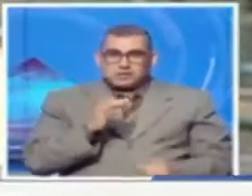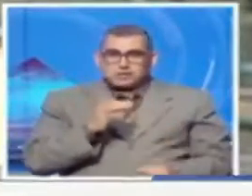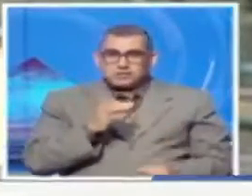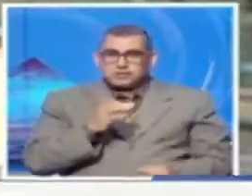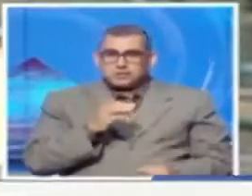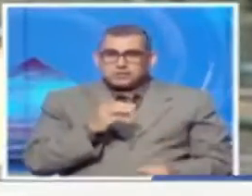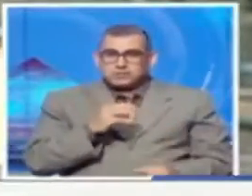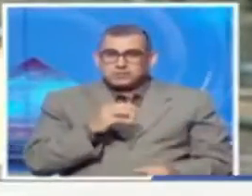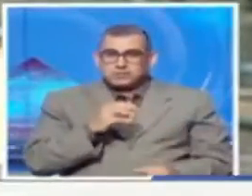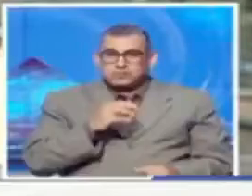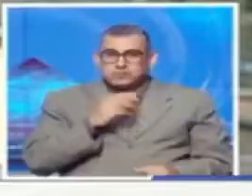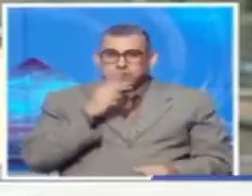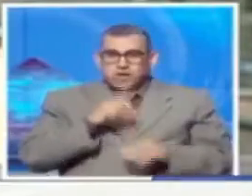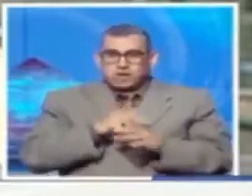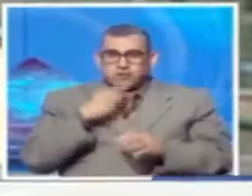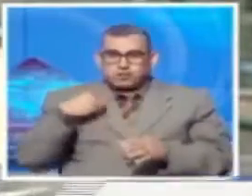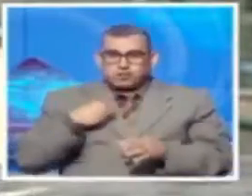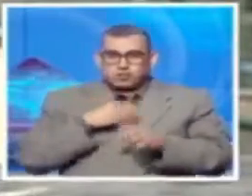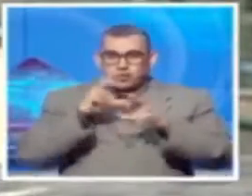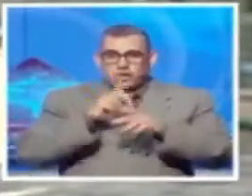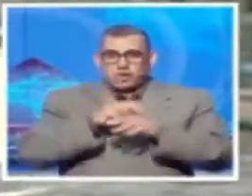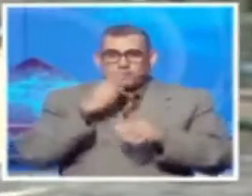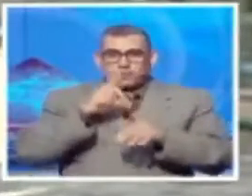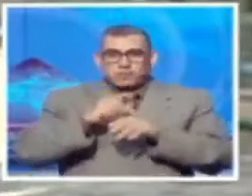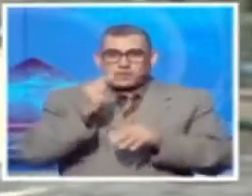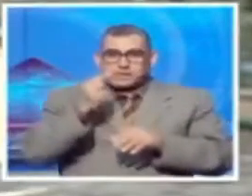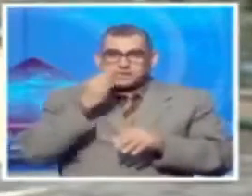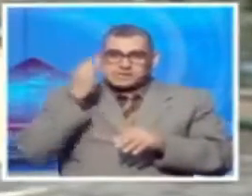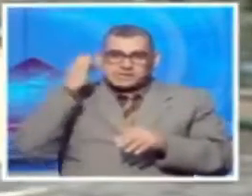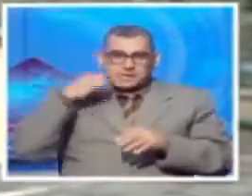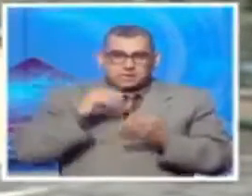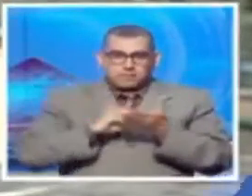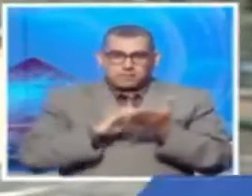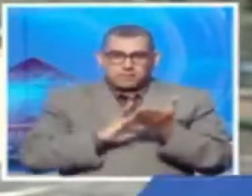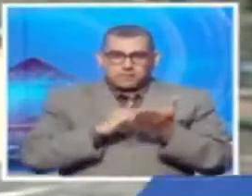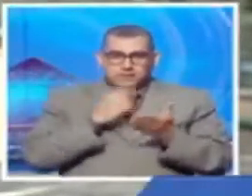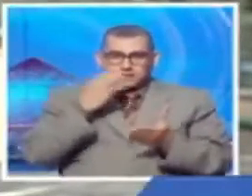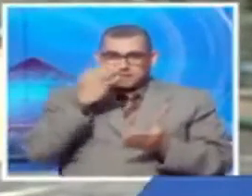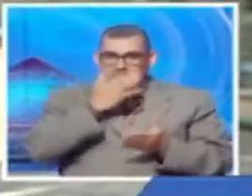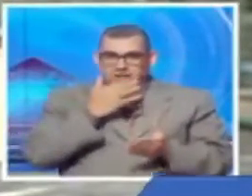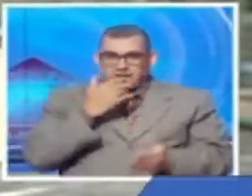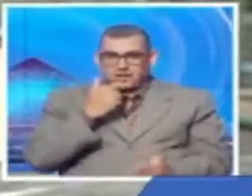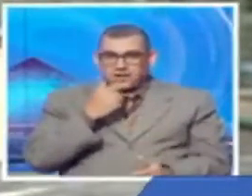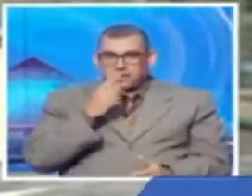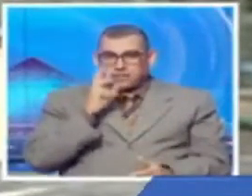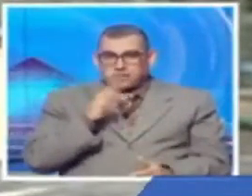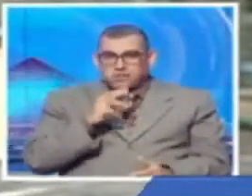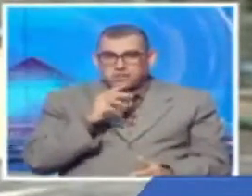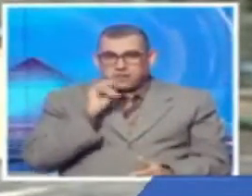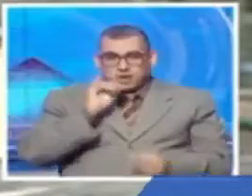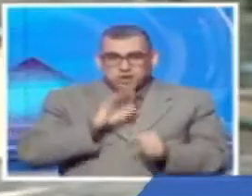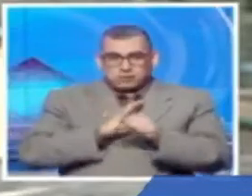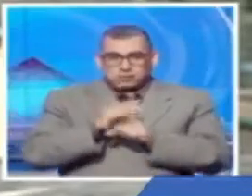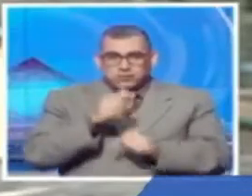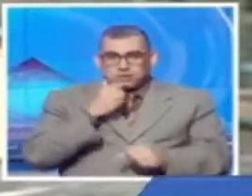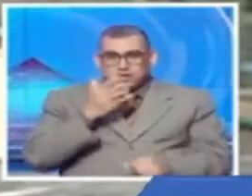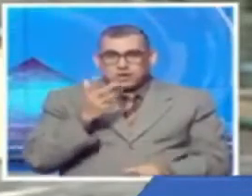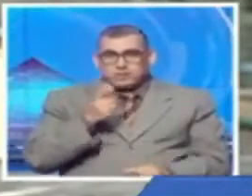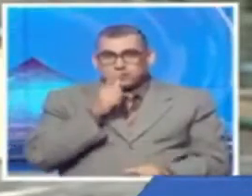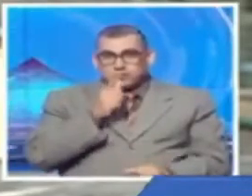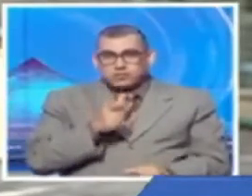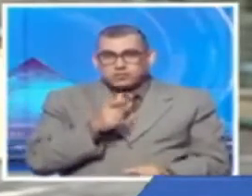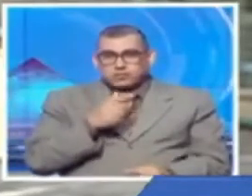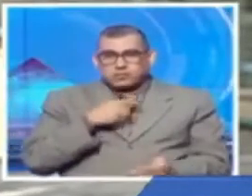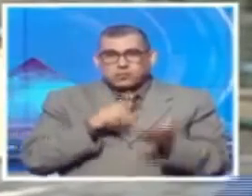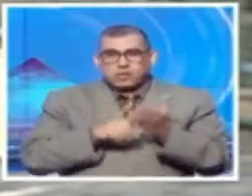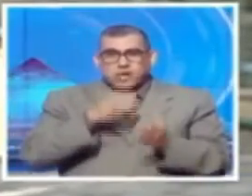من البثور وخالي من الفطريات. بنشوف بالنسبة لي ظهر الأضحية، بنمشي ايدينا على ظهر الأضحية، بنتأكد